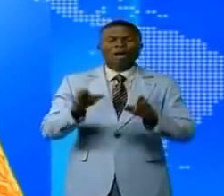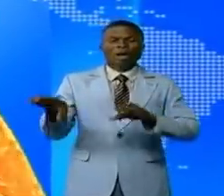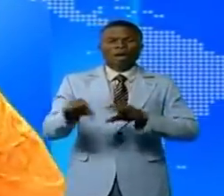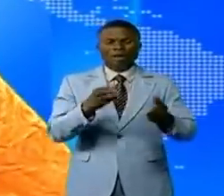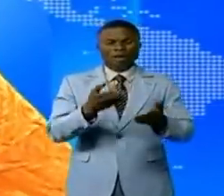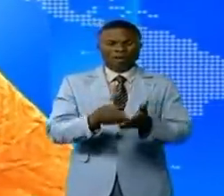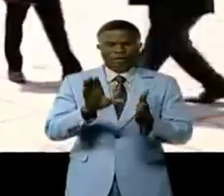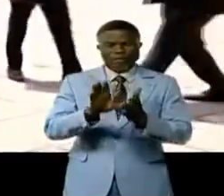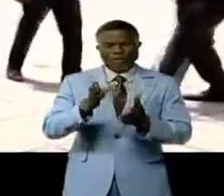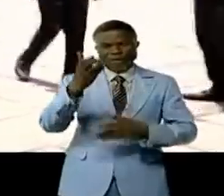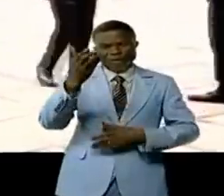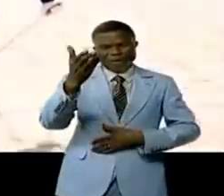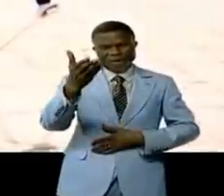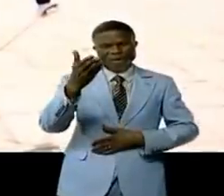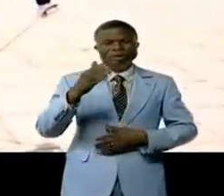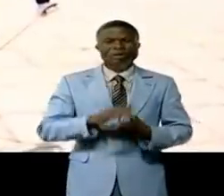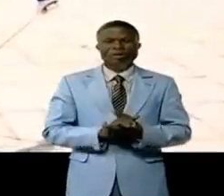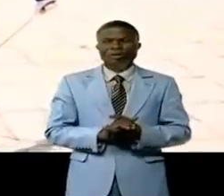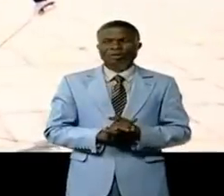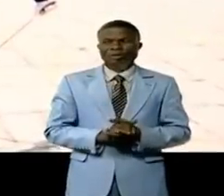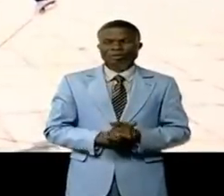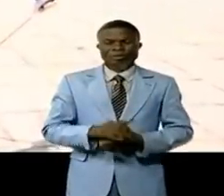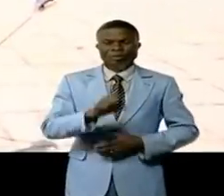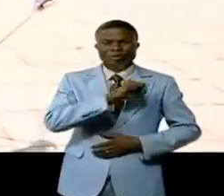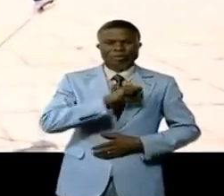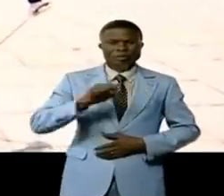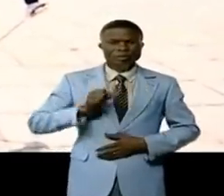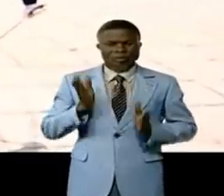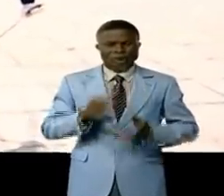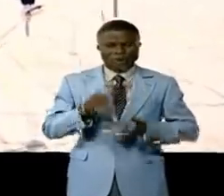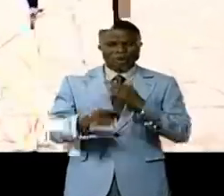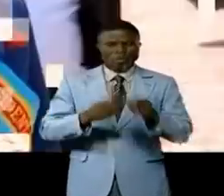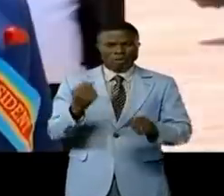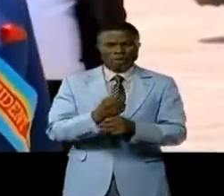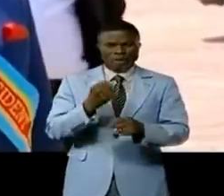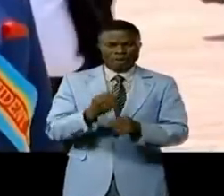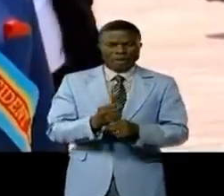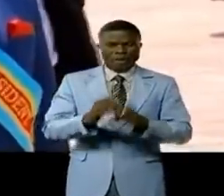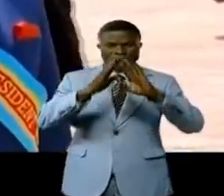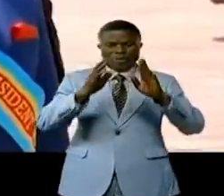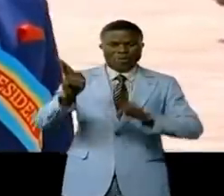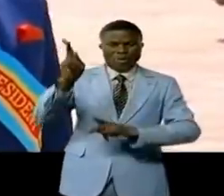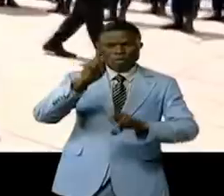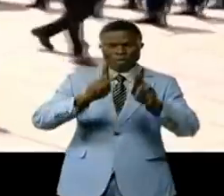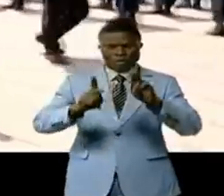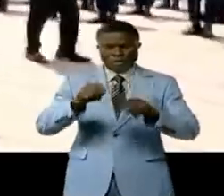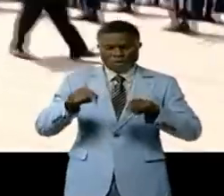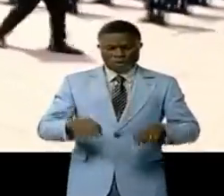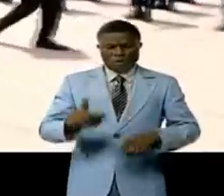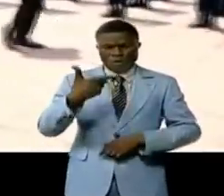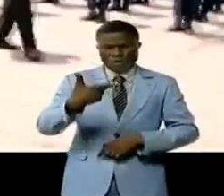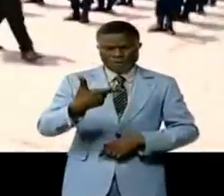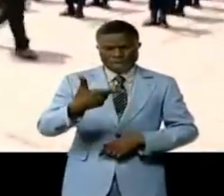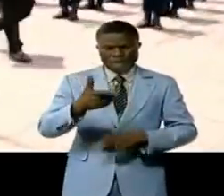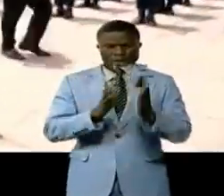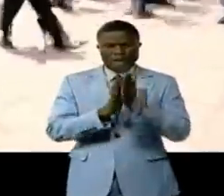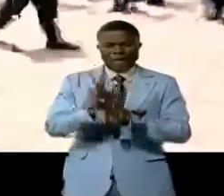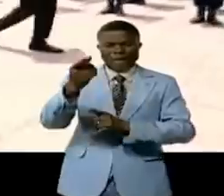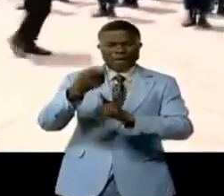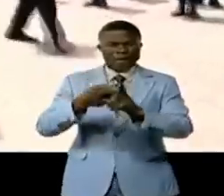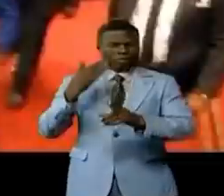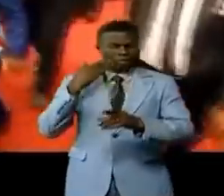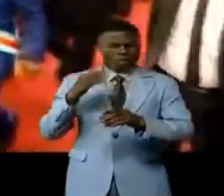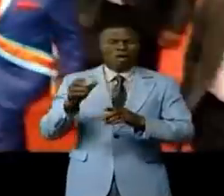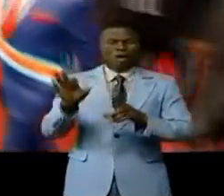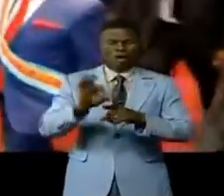Gelor Kimpianga. Les sénateurs ont repris le chemin de l'hémicycle du Palais du Peuple ce mardi 15 mars. Une nouvelle